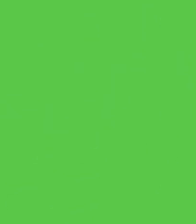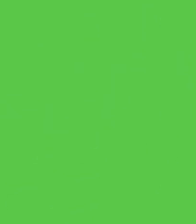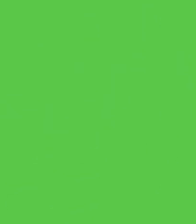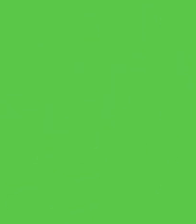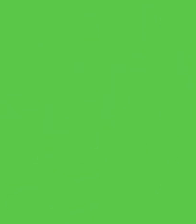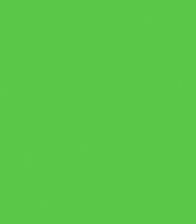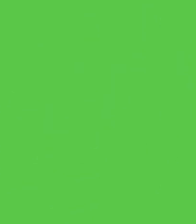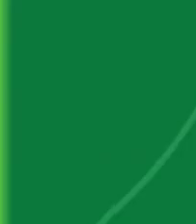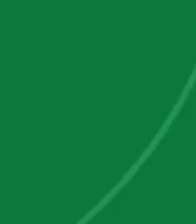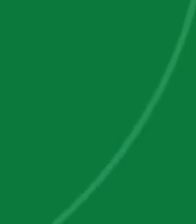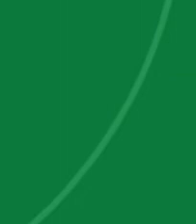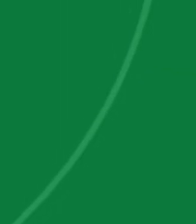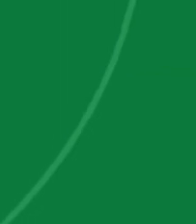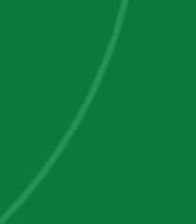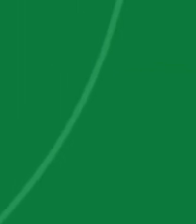Музика